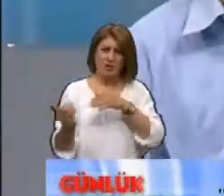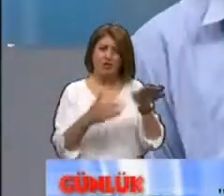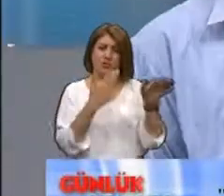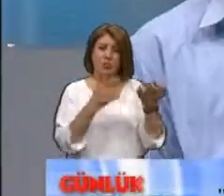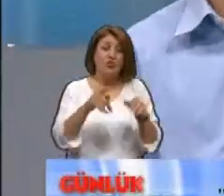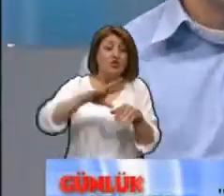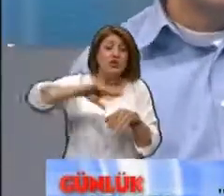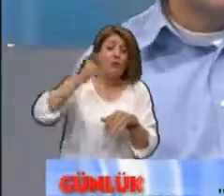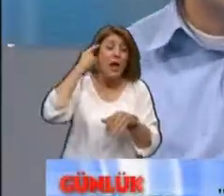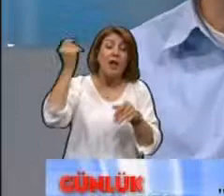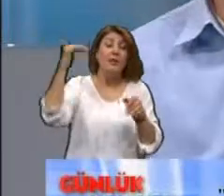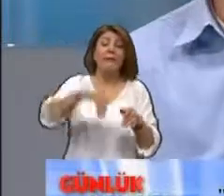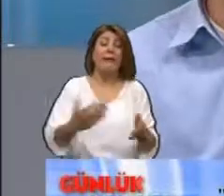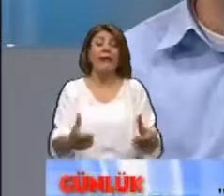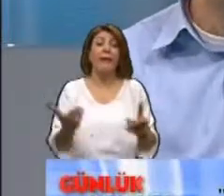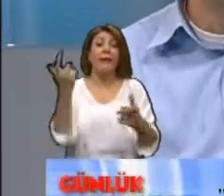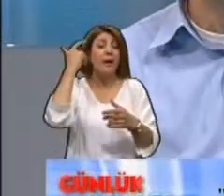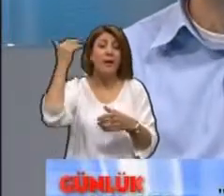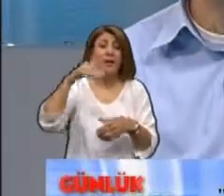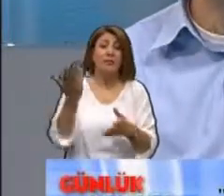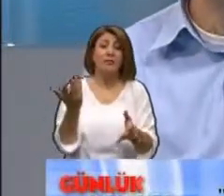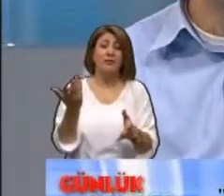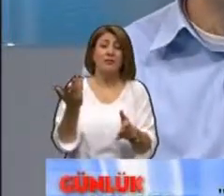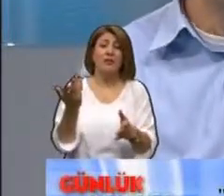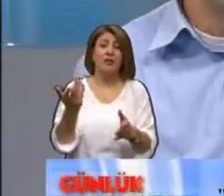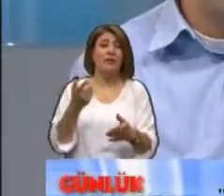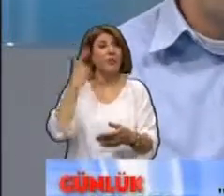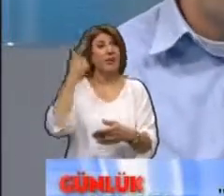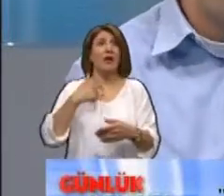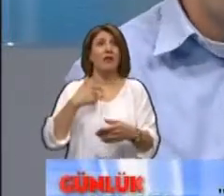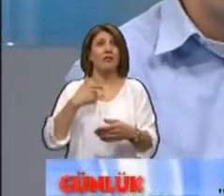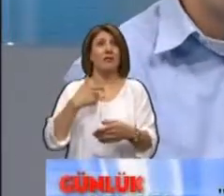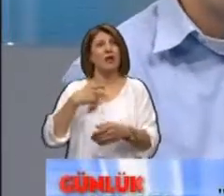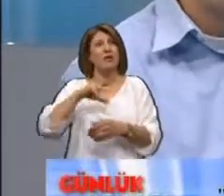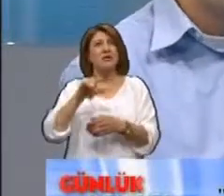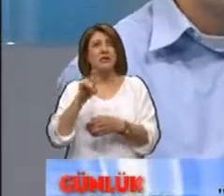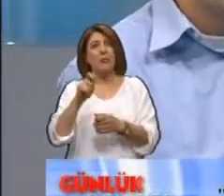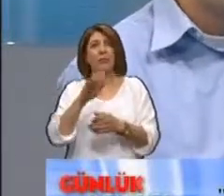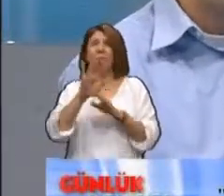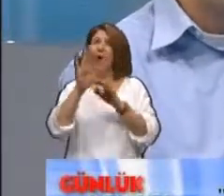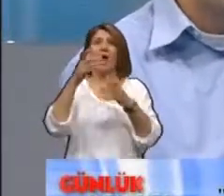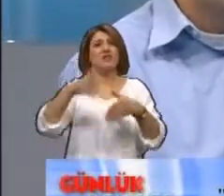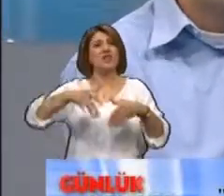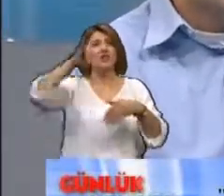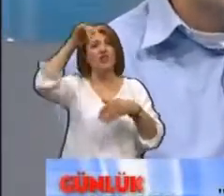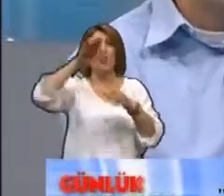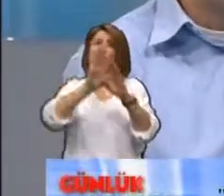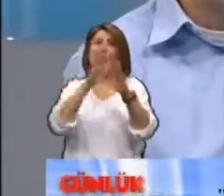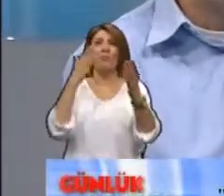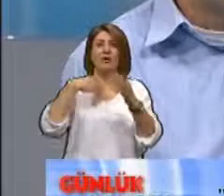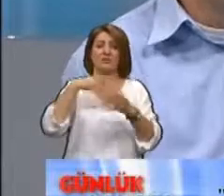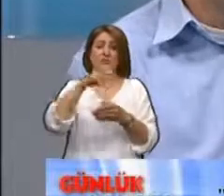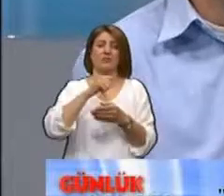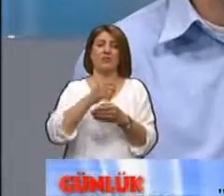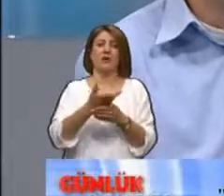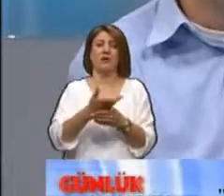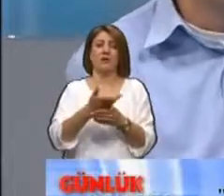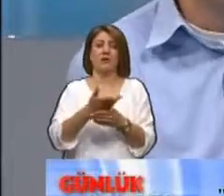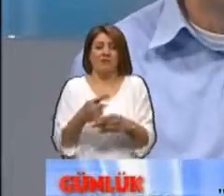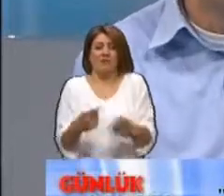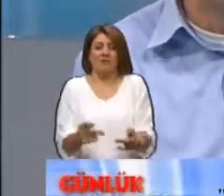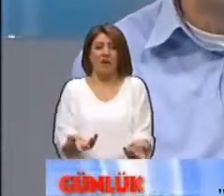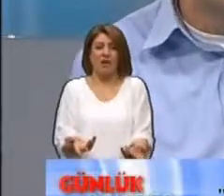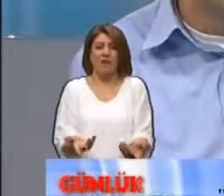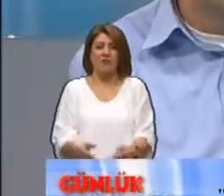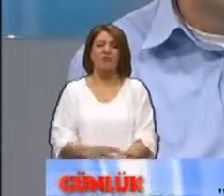bunu çalmayı nasıl akıl ediyorlar? Ben önce orada takılıyorum. Yani ne çalalım ne çalalım asansör kabini çalalım. Vardır ya bir ihtiyaç. Bak aslında şarkı şey. Sözü bile olur ha. Ne